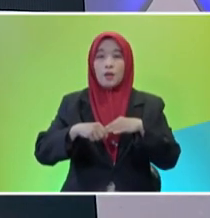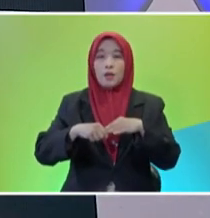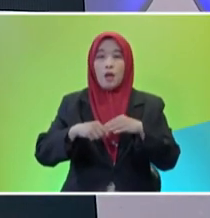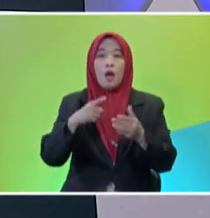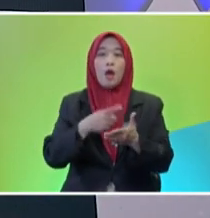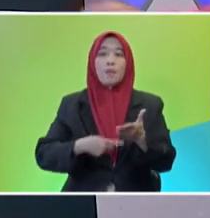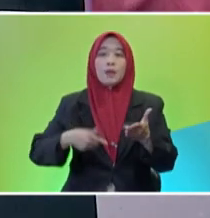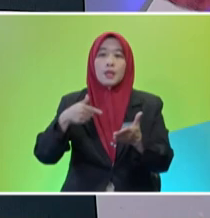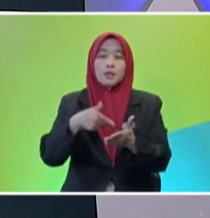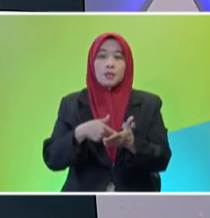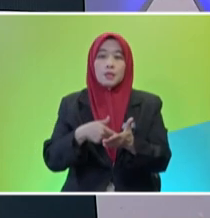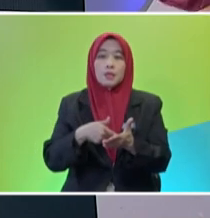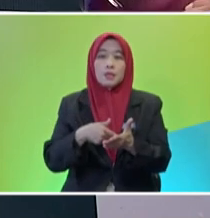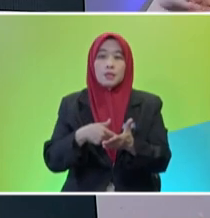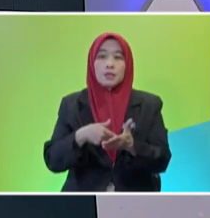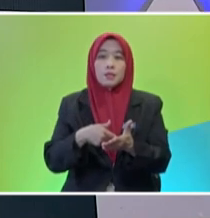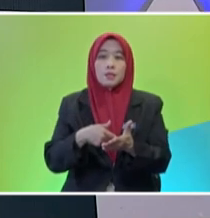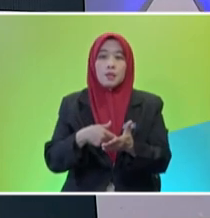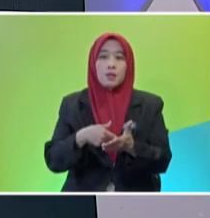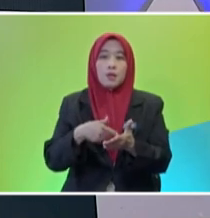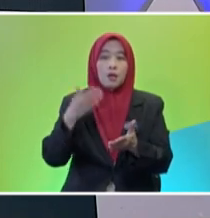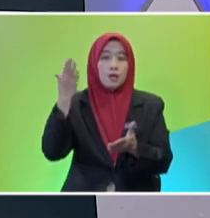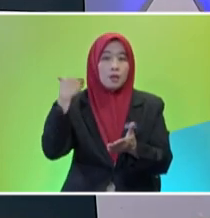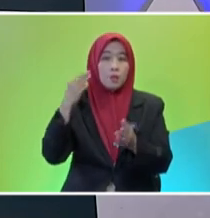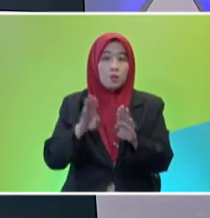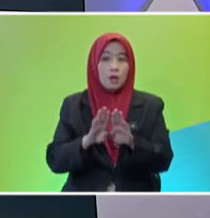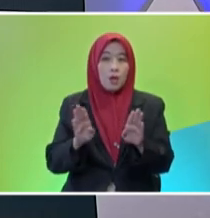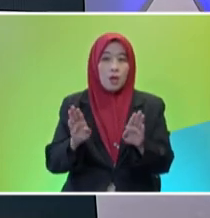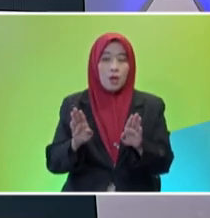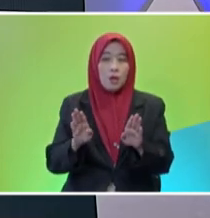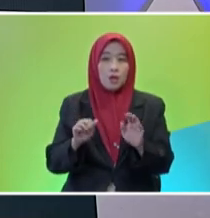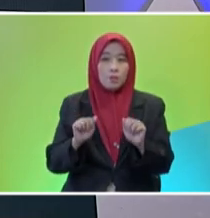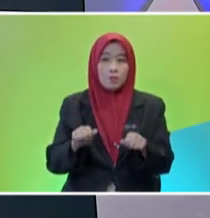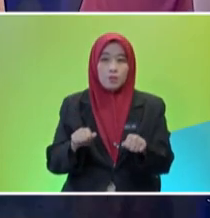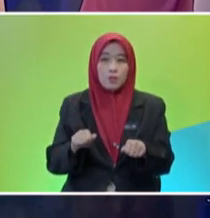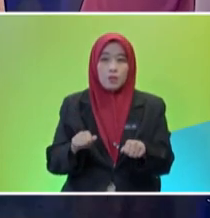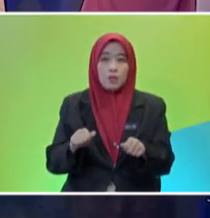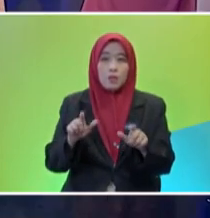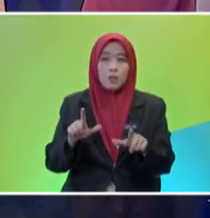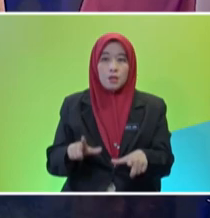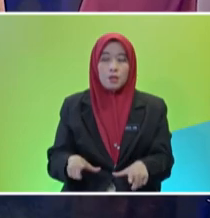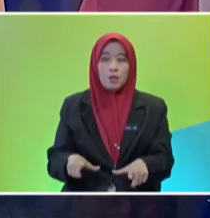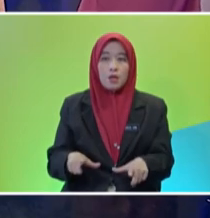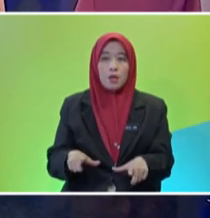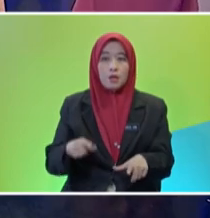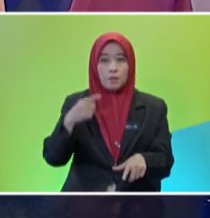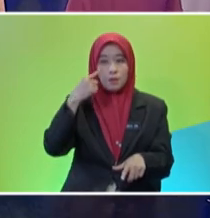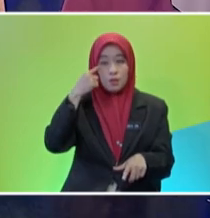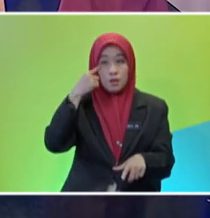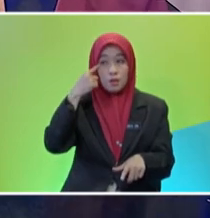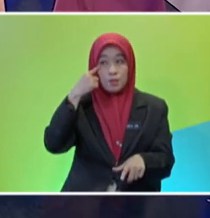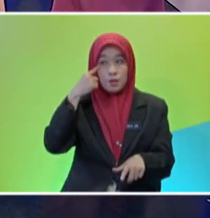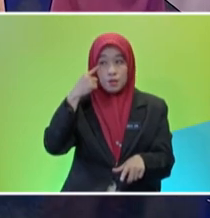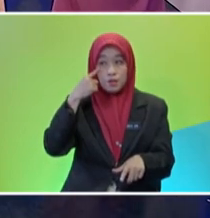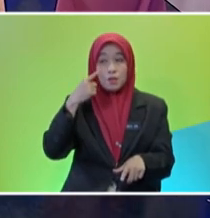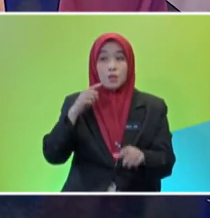lagi? Mata dia tu terbuka. Boleh juga letak mata, cikgu. Boleh. Boleh. Sebab mata terbuka, kan? Mata dia